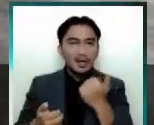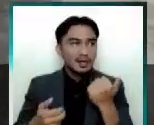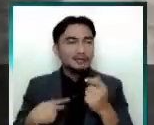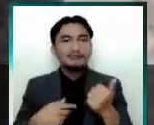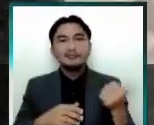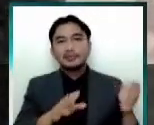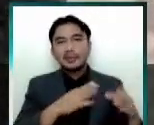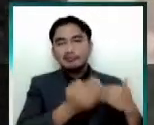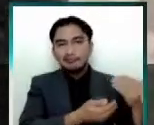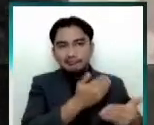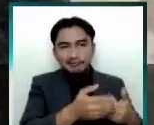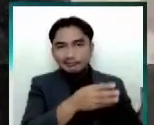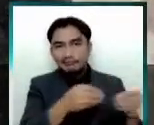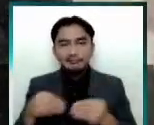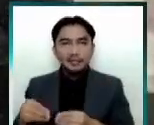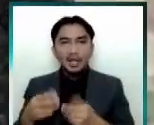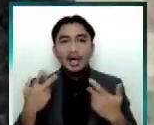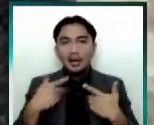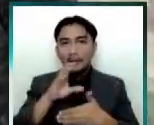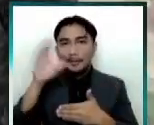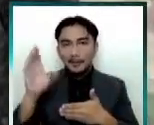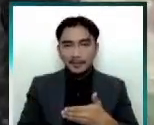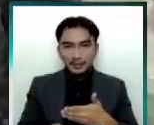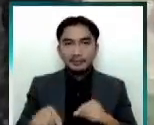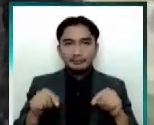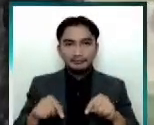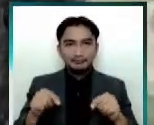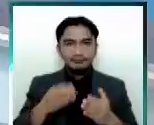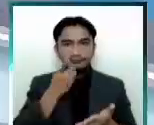ng ito kumpleto sa dokumento at resibo.